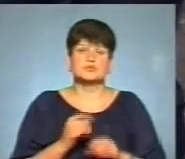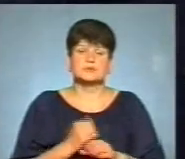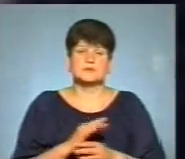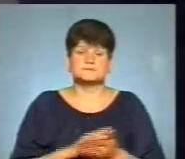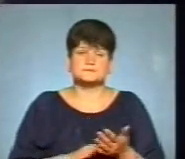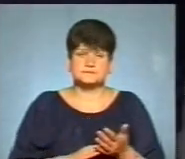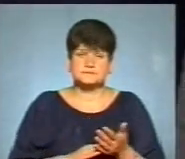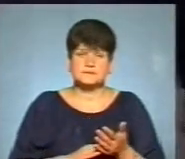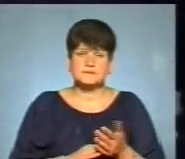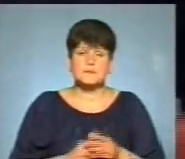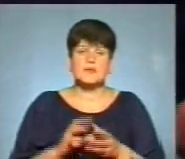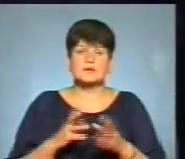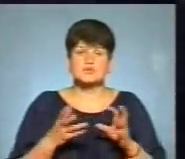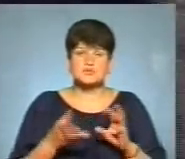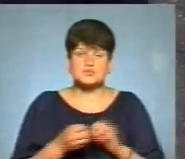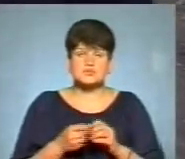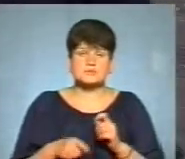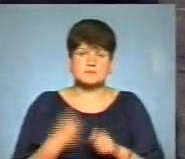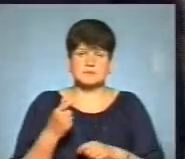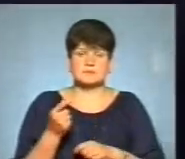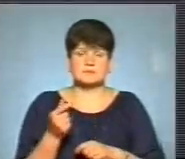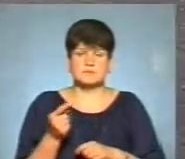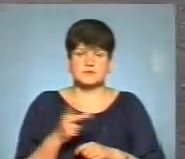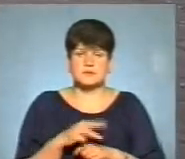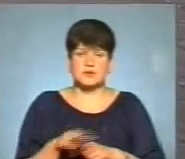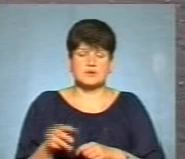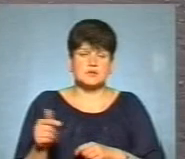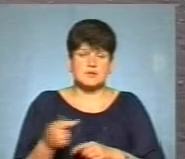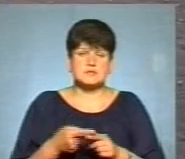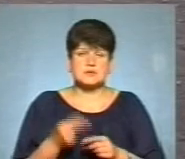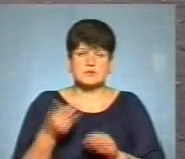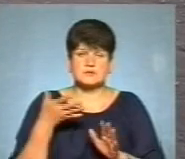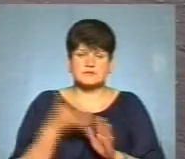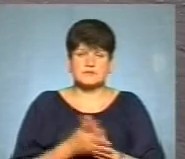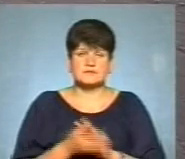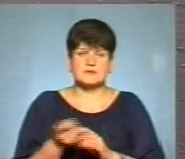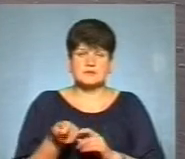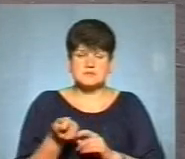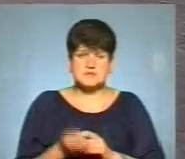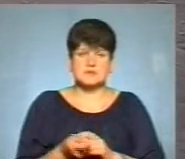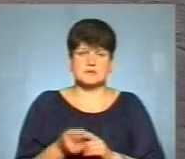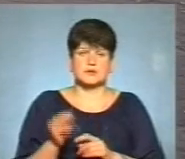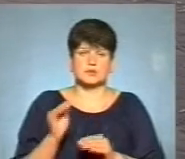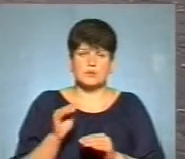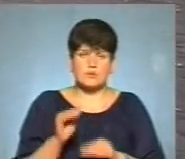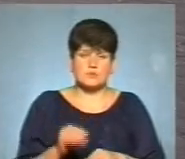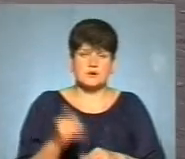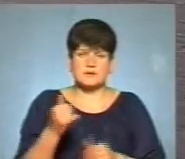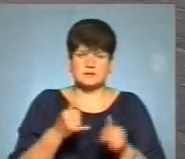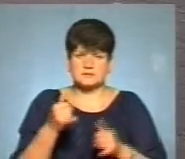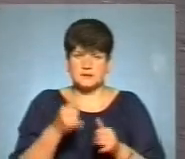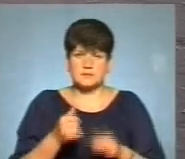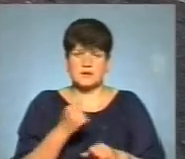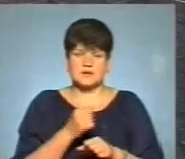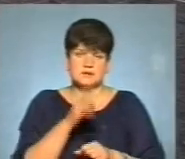Коціра розповідає, сума збитків становить 1,5 мільйона гривень. Це кошти, які він витратив на насіння, мінеральні добрива, хімічну обробку і на